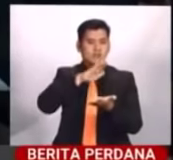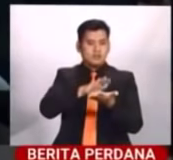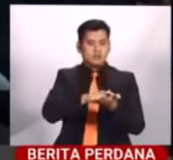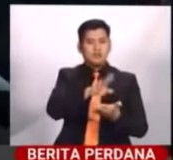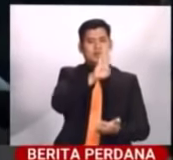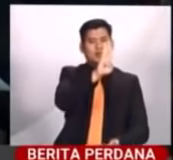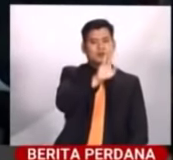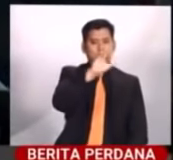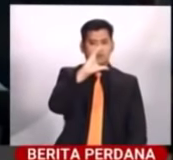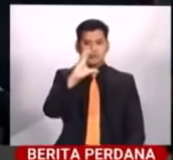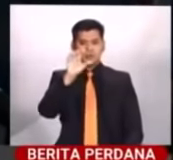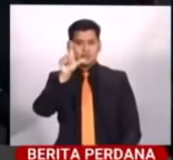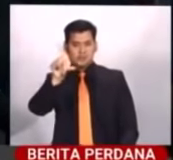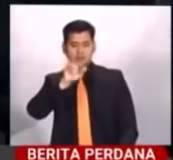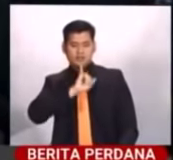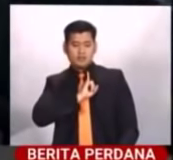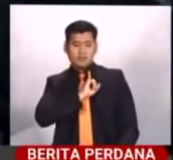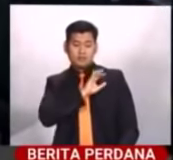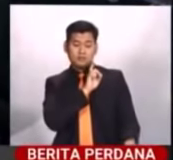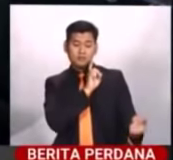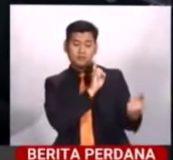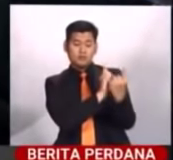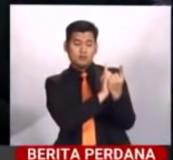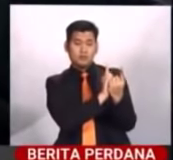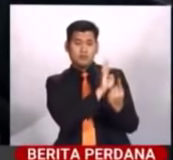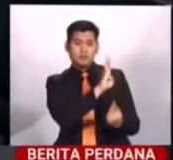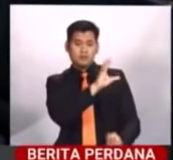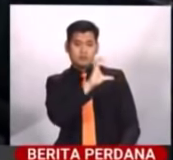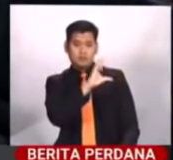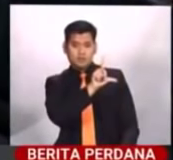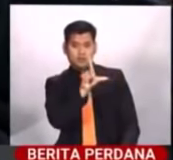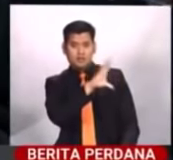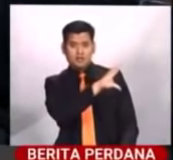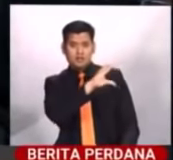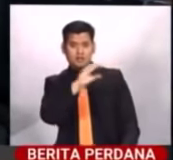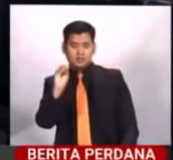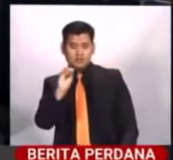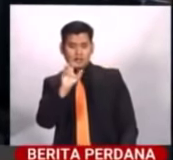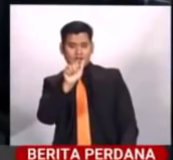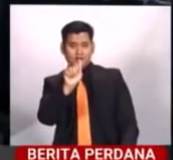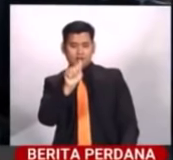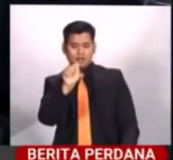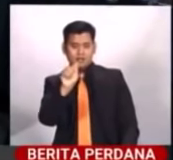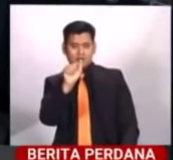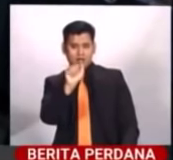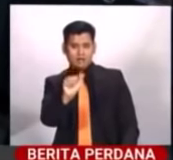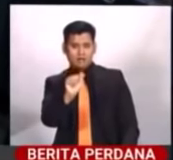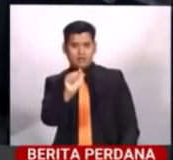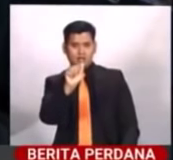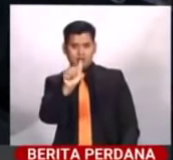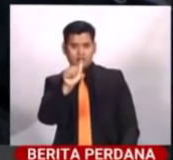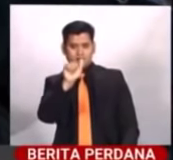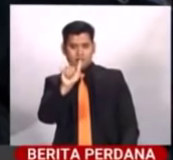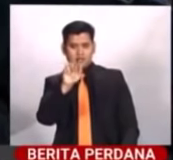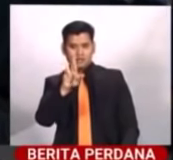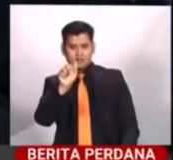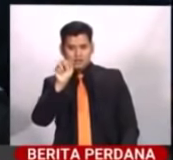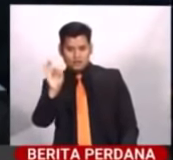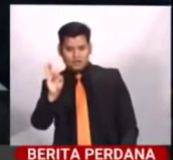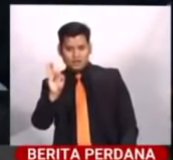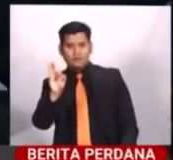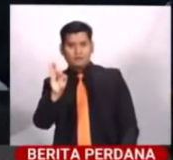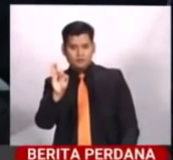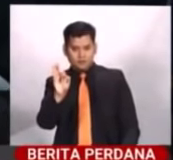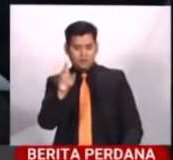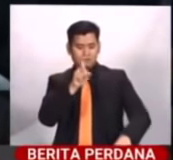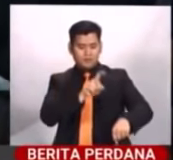Saya bertemu dengan Bunga dan juga arwah masa saya pergi ke premier Habibi dan Ainun dululah ya,